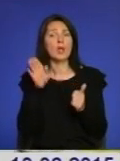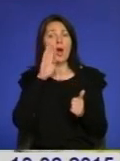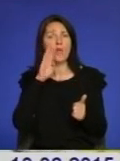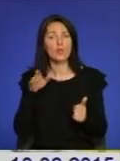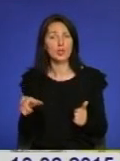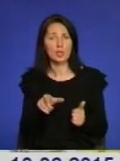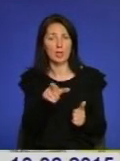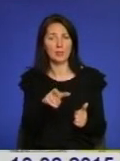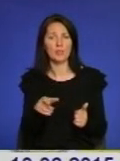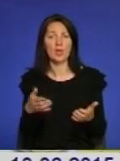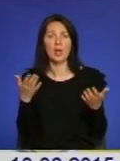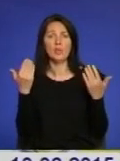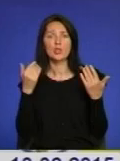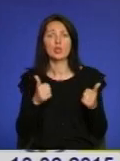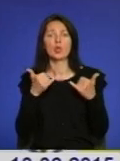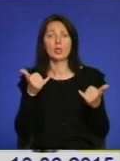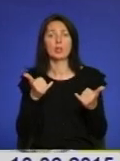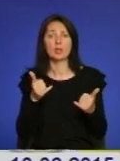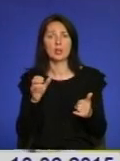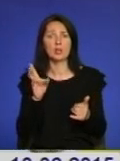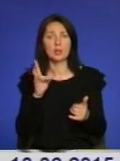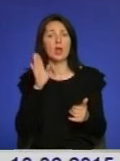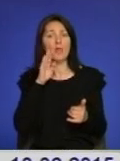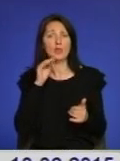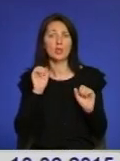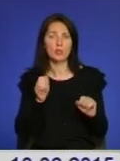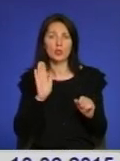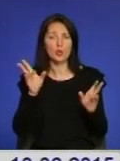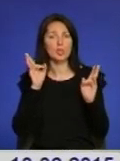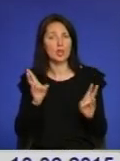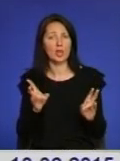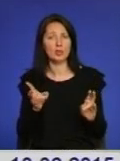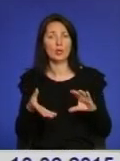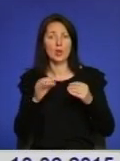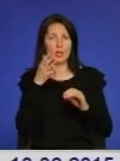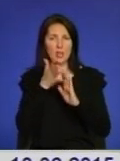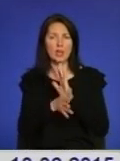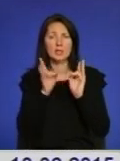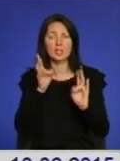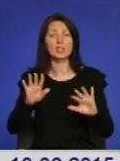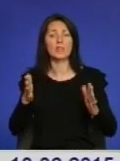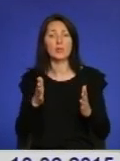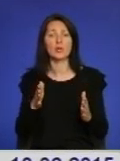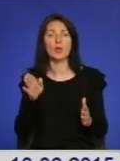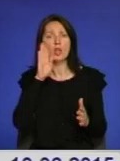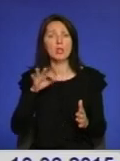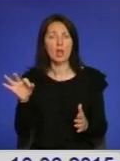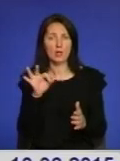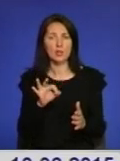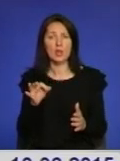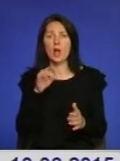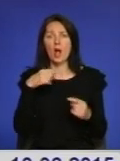жаль, відпочинок на воді може для декого обернутися трагедією. Аналіз нещасних випадків на водних об'єктах свідчить,